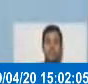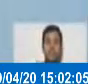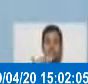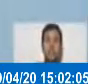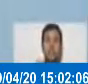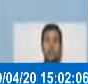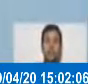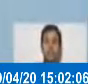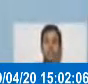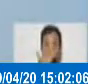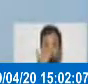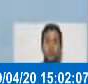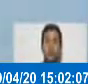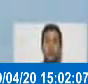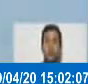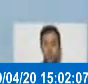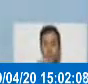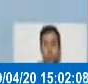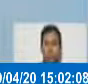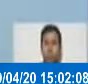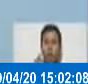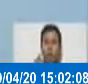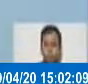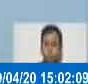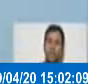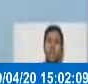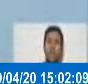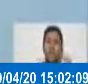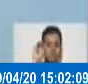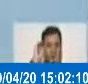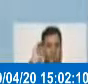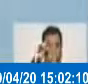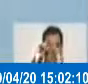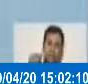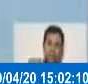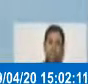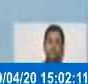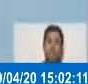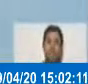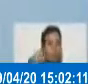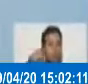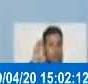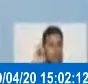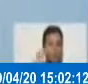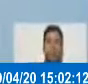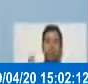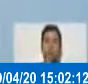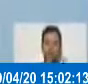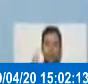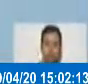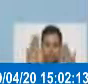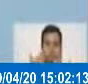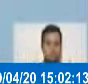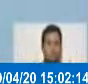যান। আমি আগে বলেছি, আজকেও বলি যে আসলে সিমটম যখন শেষ হয়ে যাবে তার 14 দিন পর তার